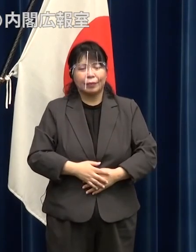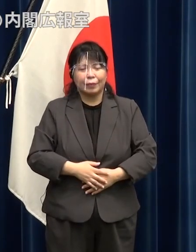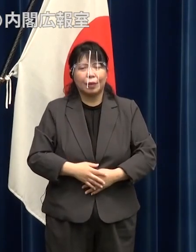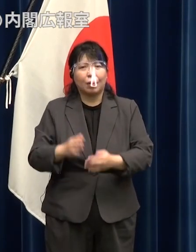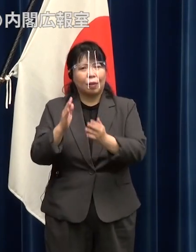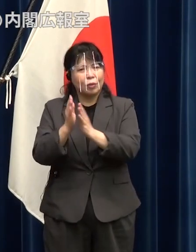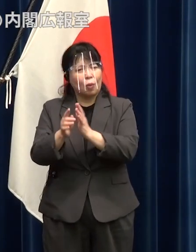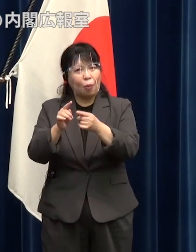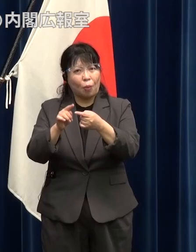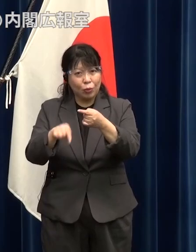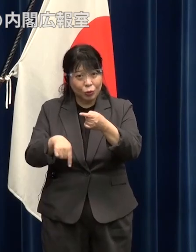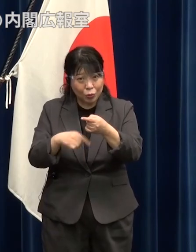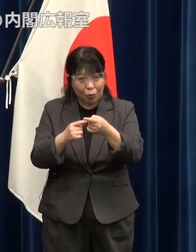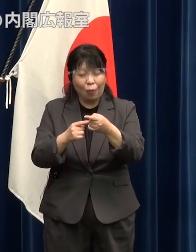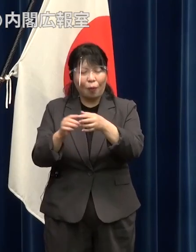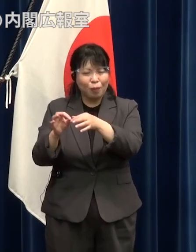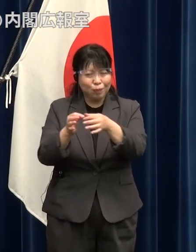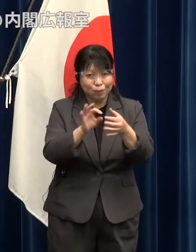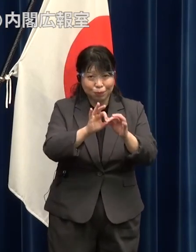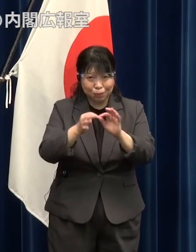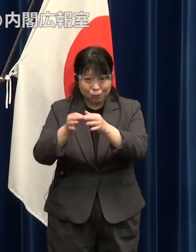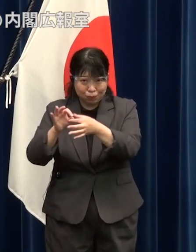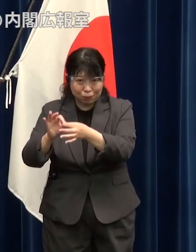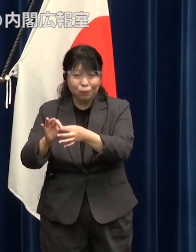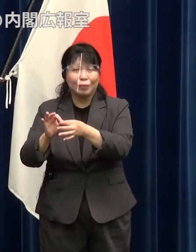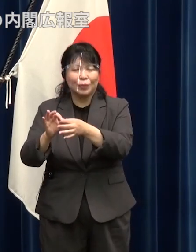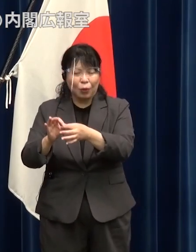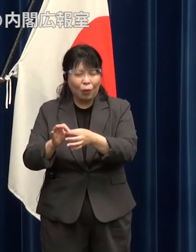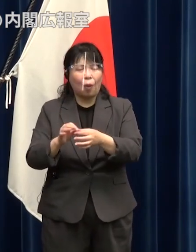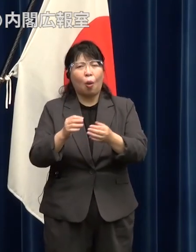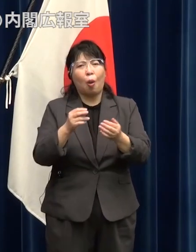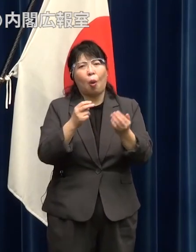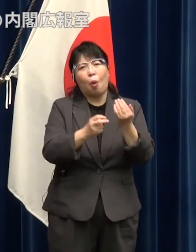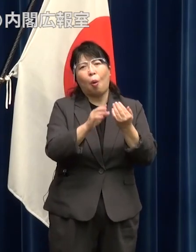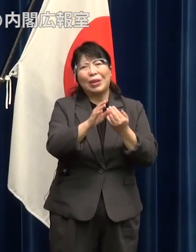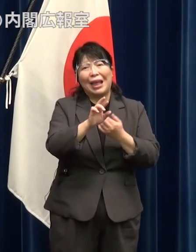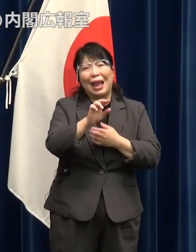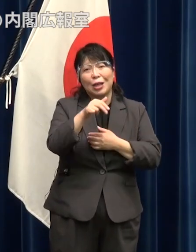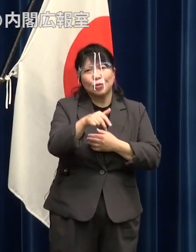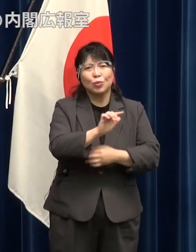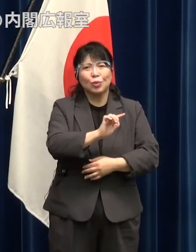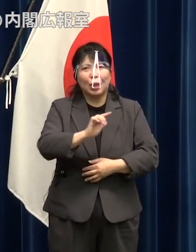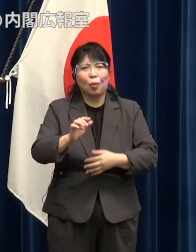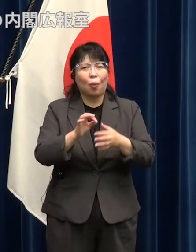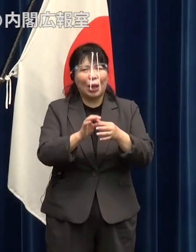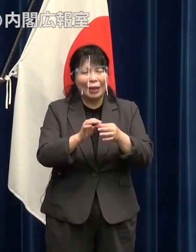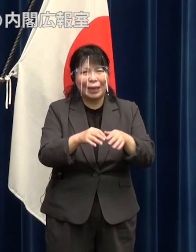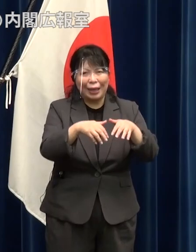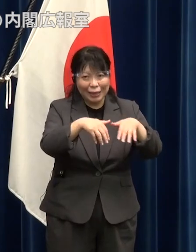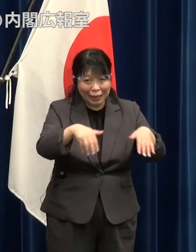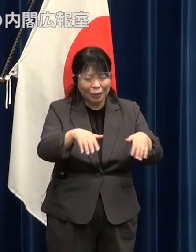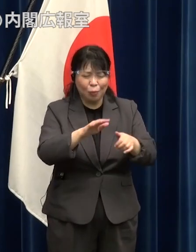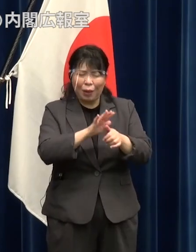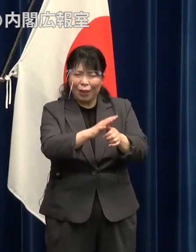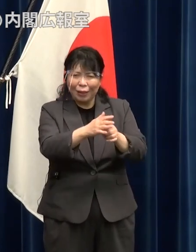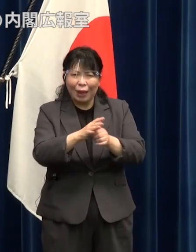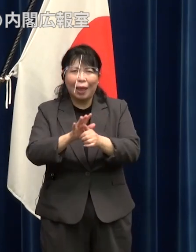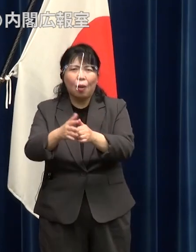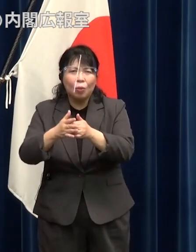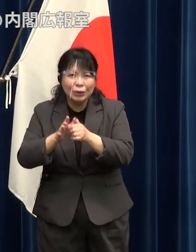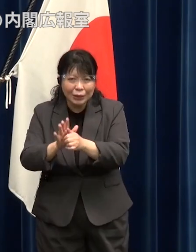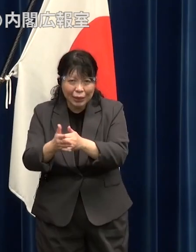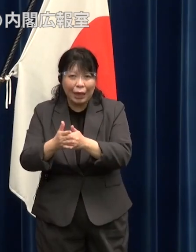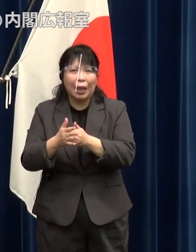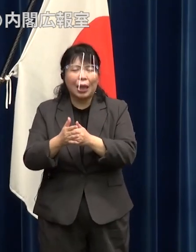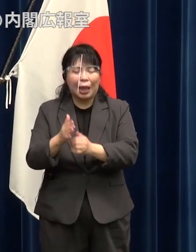ームで法テラスなどの関係機関とも密接に連携をしながら、必要な政府